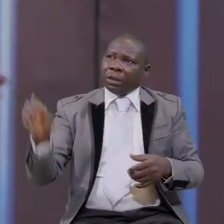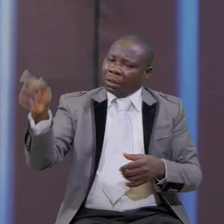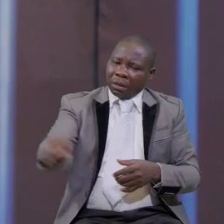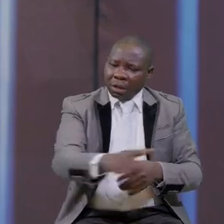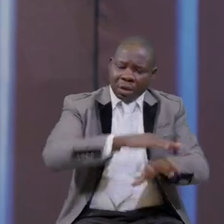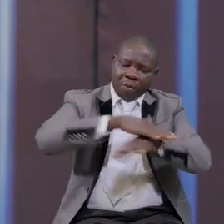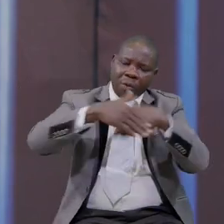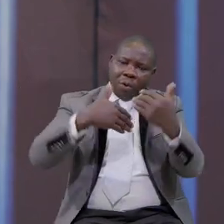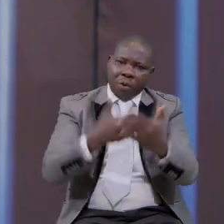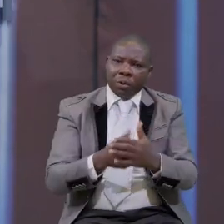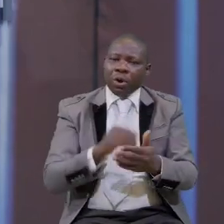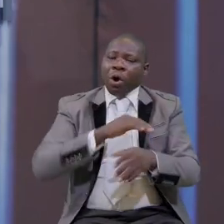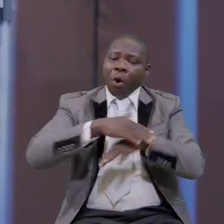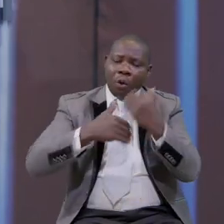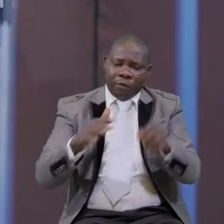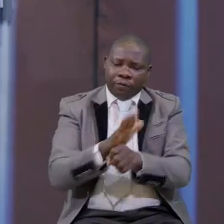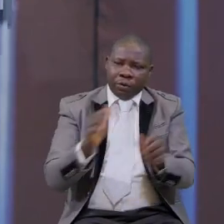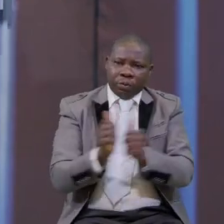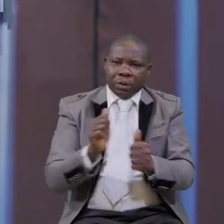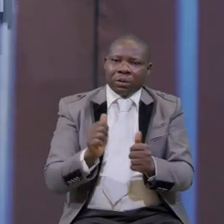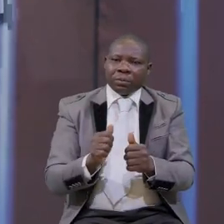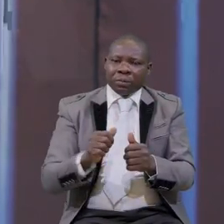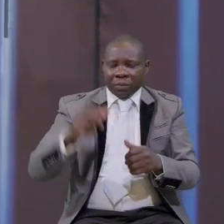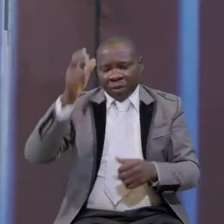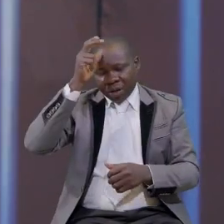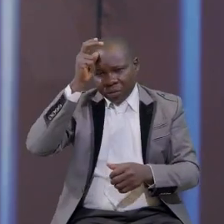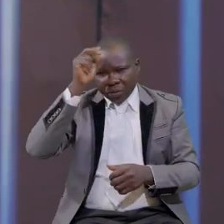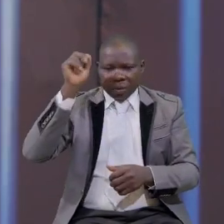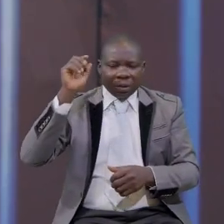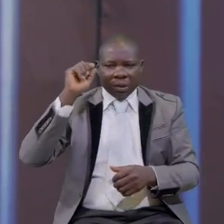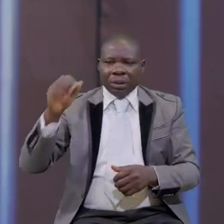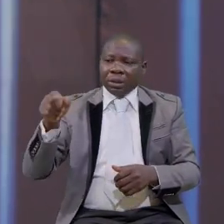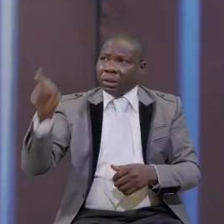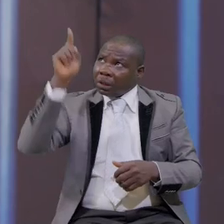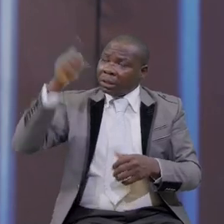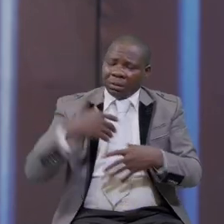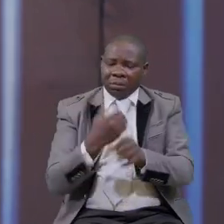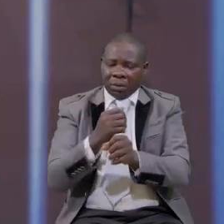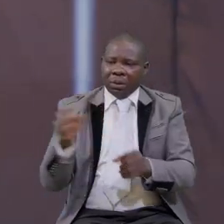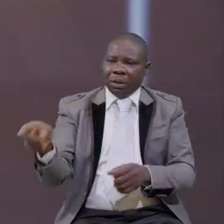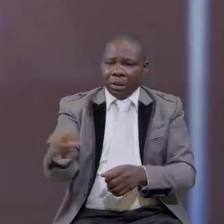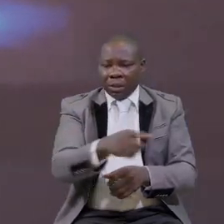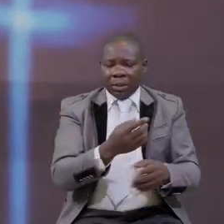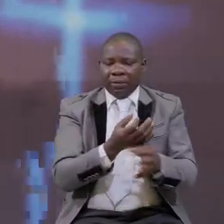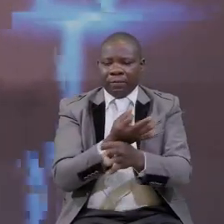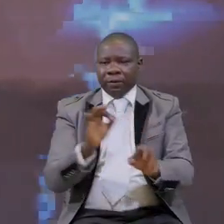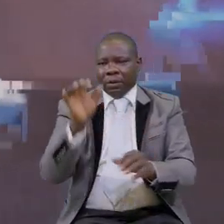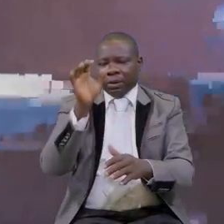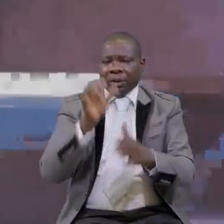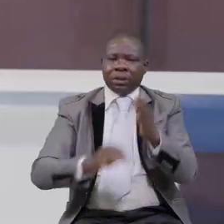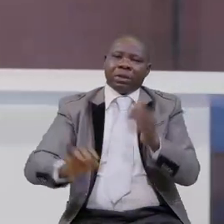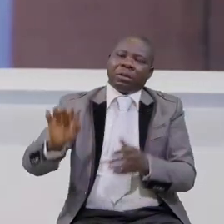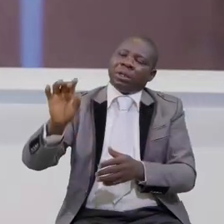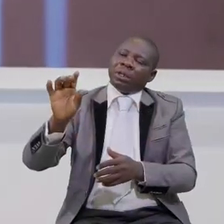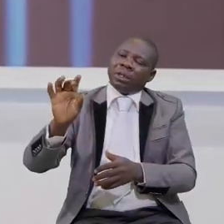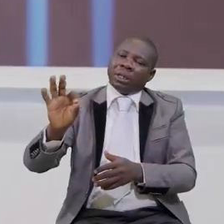parole. Et tous ceux qui étaient tourmentés par les démons, il les avait affranchis. Chapitre 9, ils ont